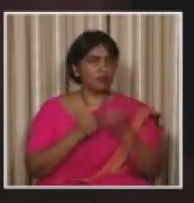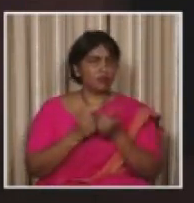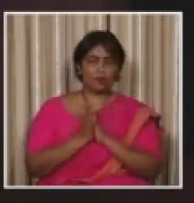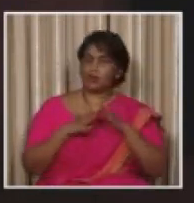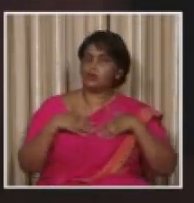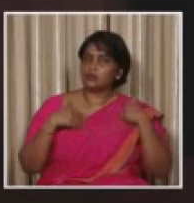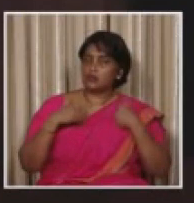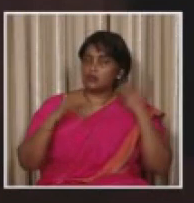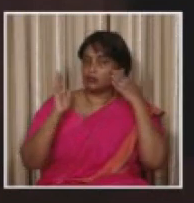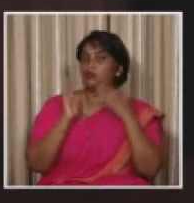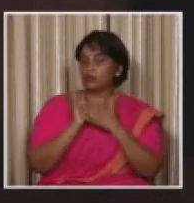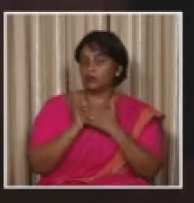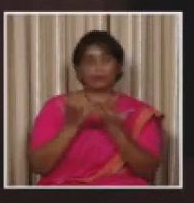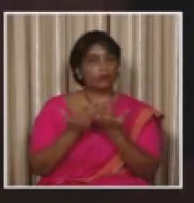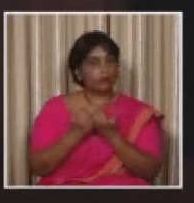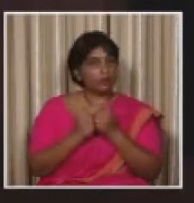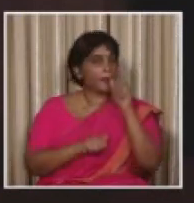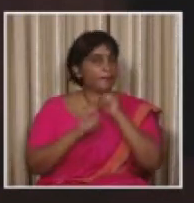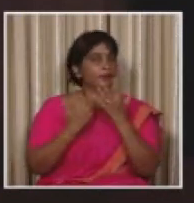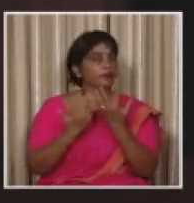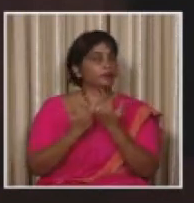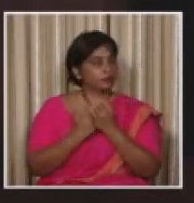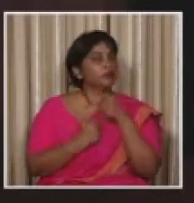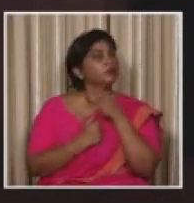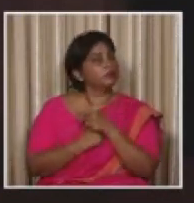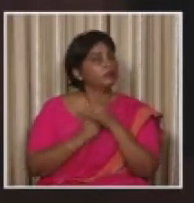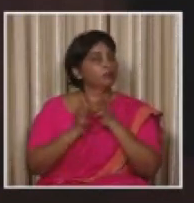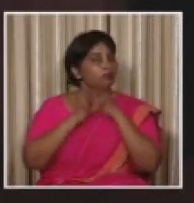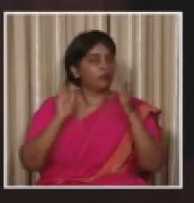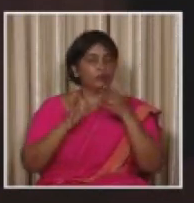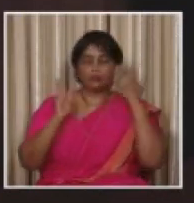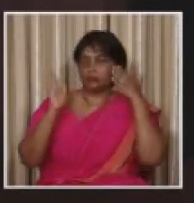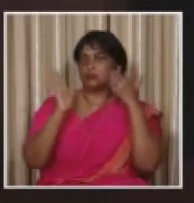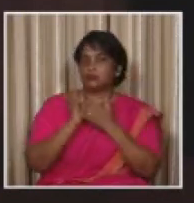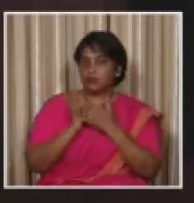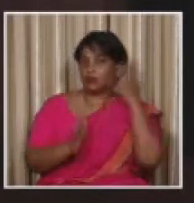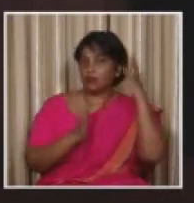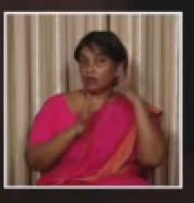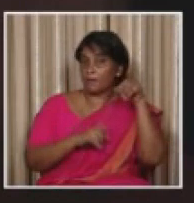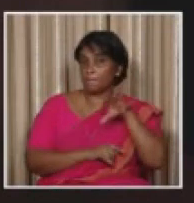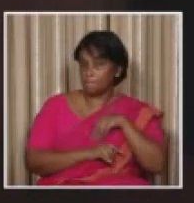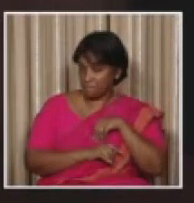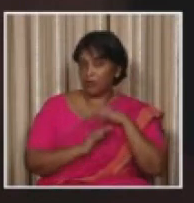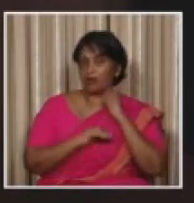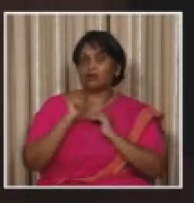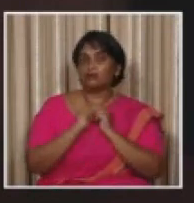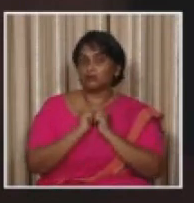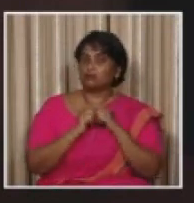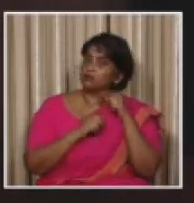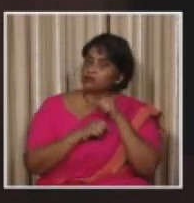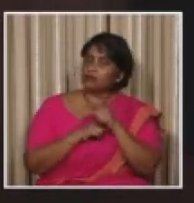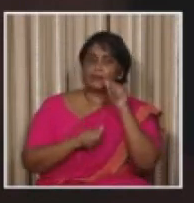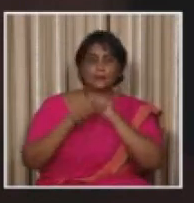සෞඛ්‍ය පිළිබඳ දෙයක් ලබා ගන්නව නම්, ප්‍රතිකර්මයක් ලබා ගන්නව නම් වඩාත් අවධානය යොමු කරන මේක ලෝකයේ පිළිගත් ක්‍රමවේදයක්ද? මෙහි